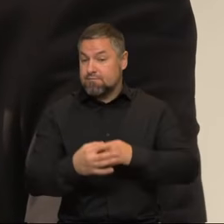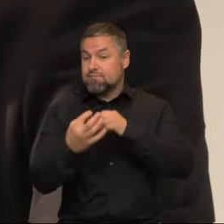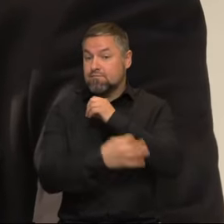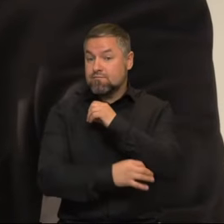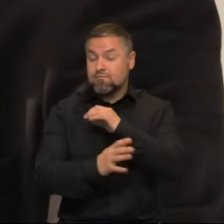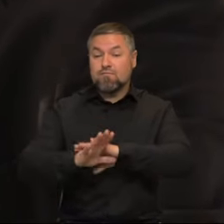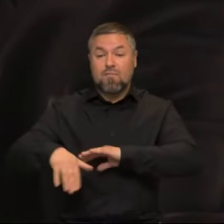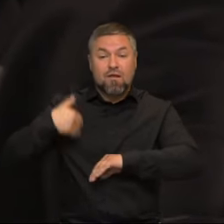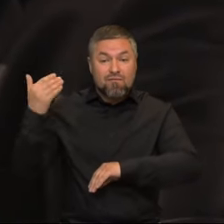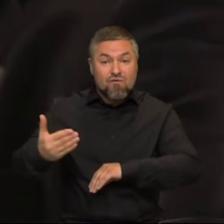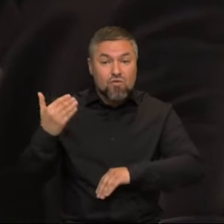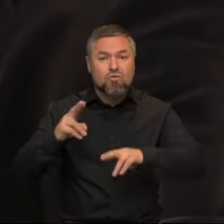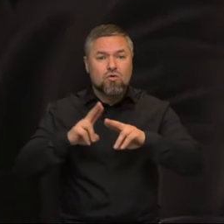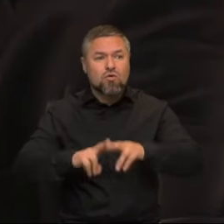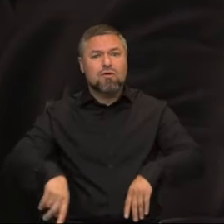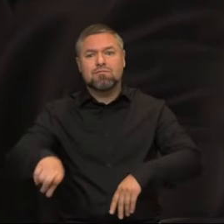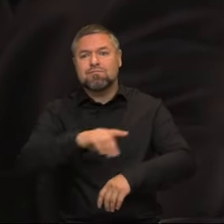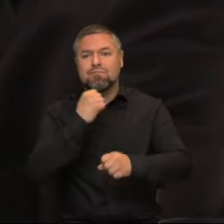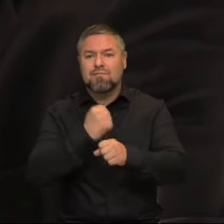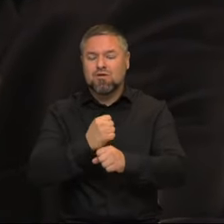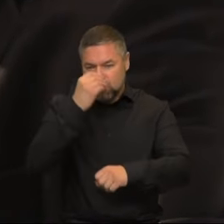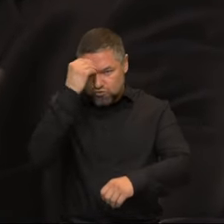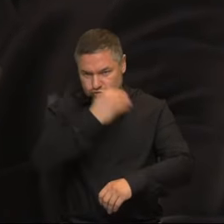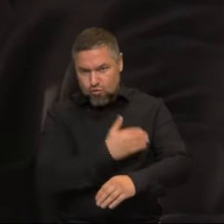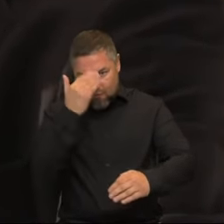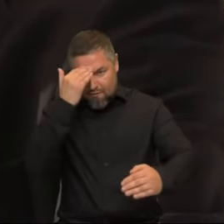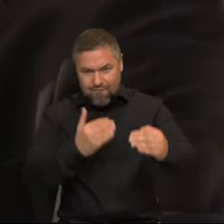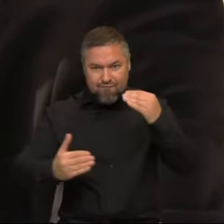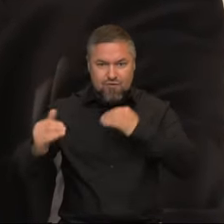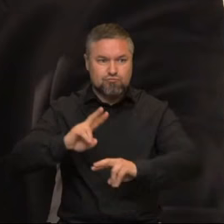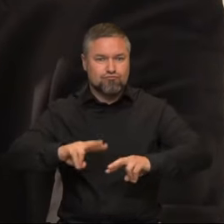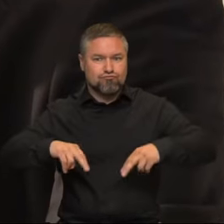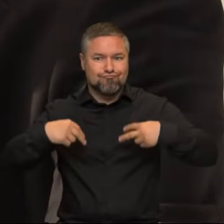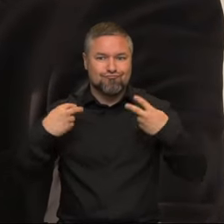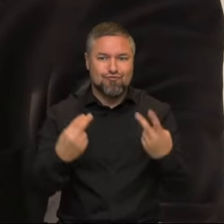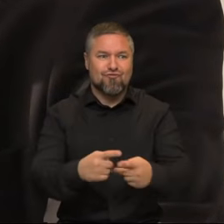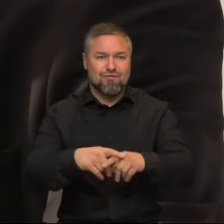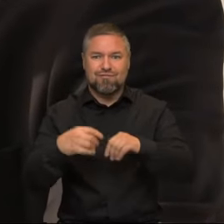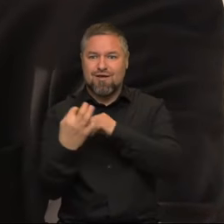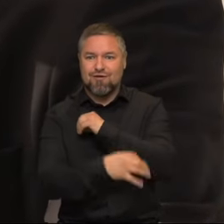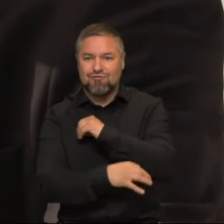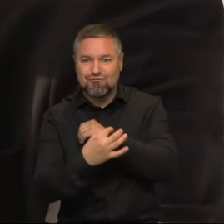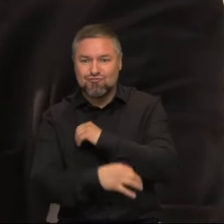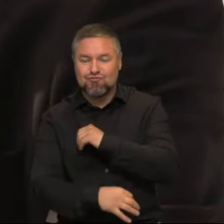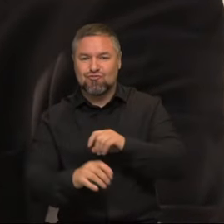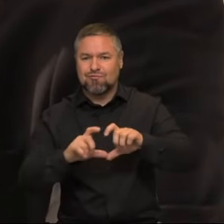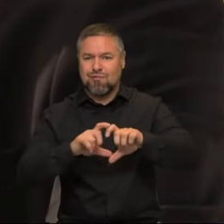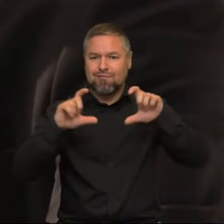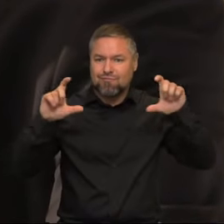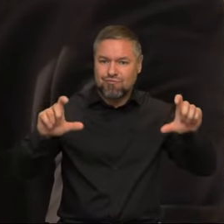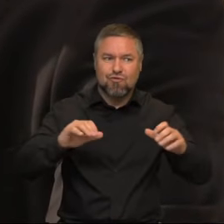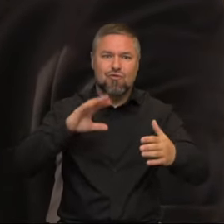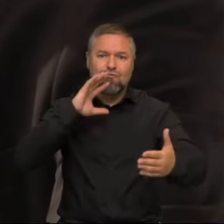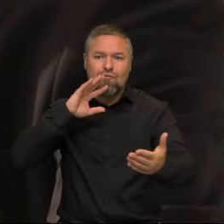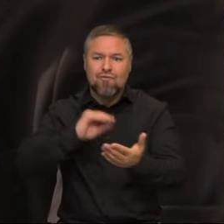studenci, wykładowcy i pozostali pracownicy szkół wyższych wracają do gmachów swoich uczelni. Znów w